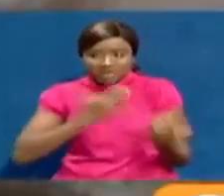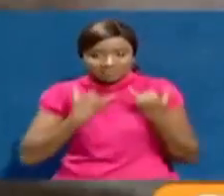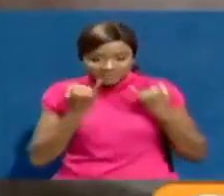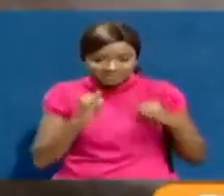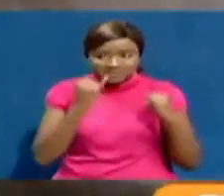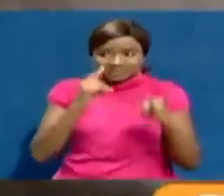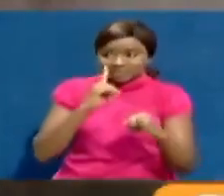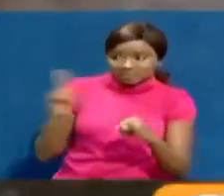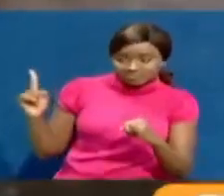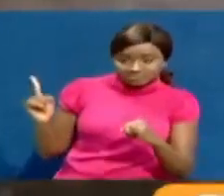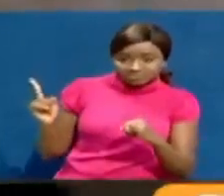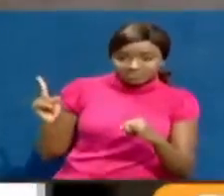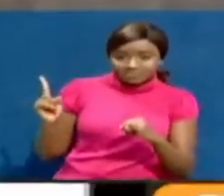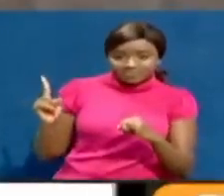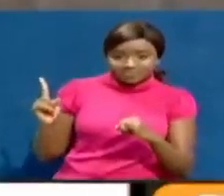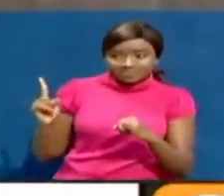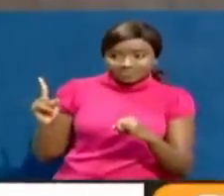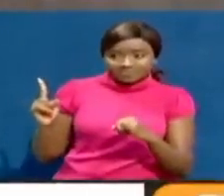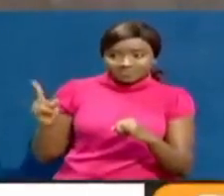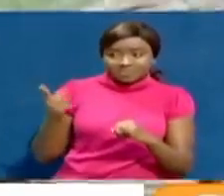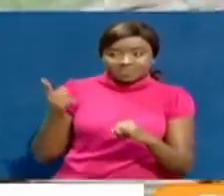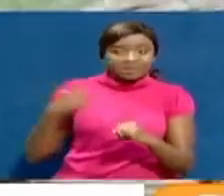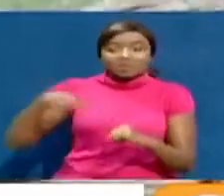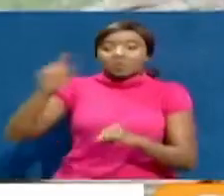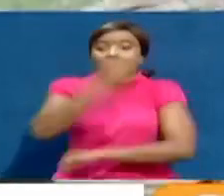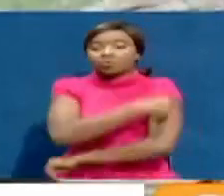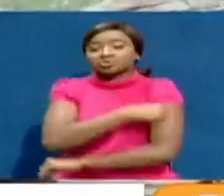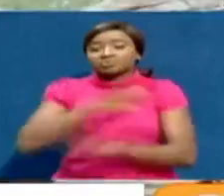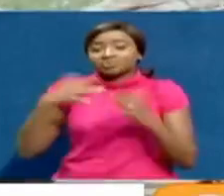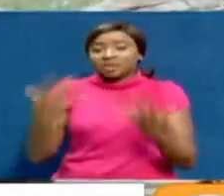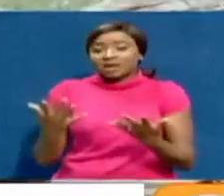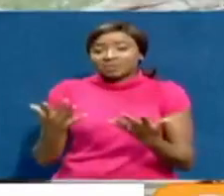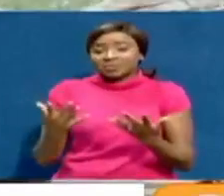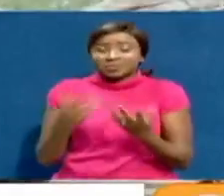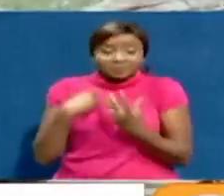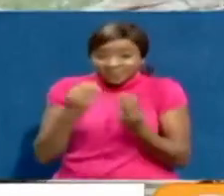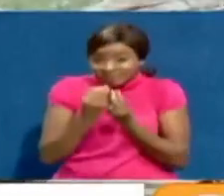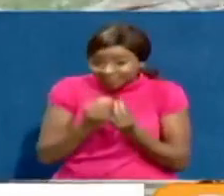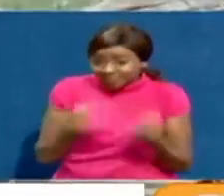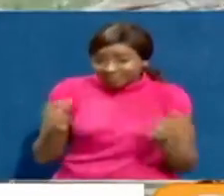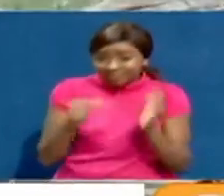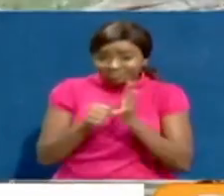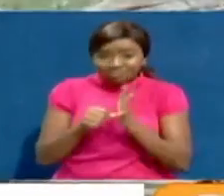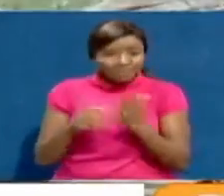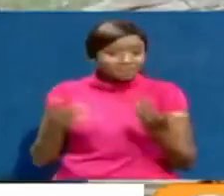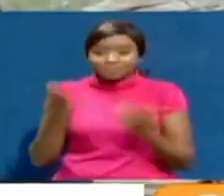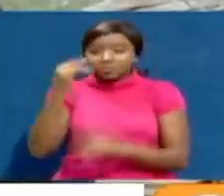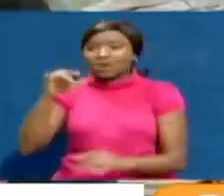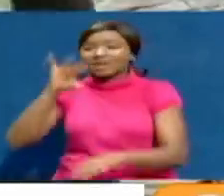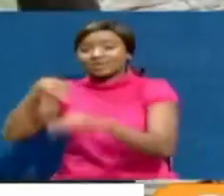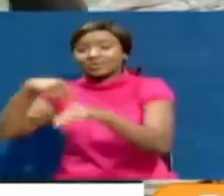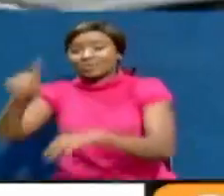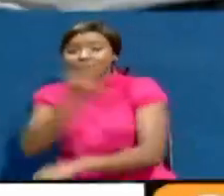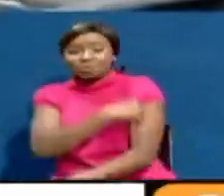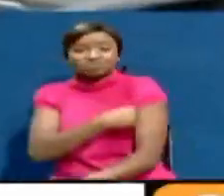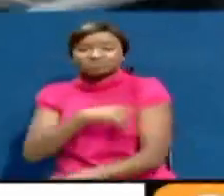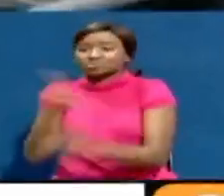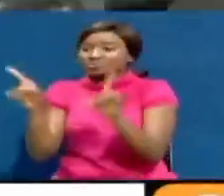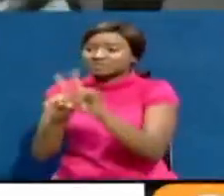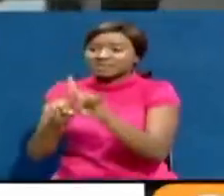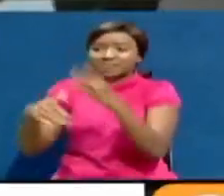nao. Na nimekosa vile hata nitaenda hospitali, haisijapona sababu hospitali haifikiki, hata huko walifunja